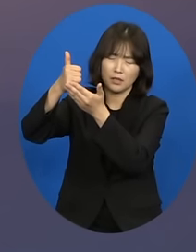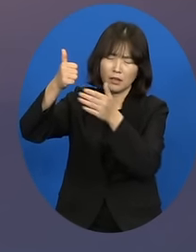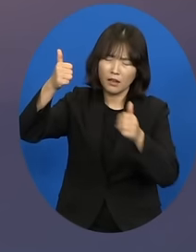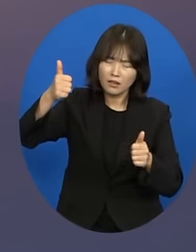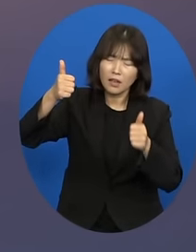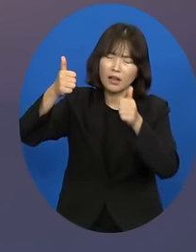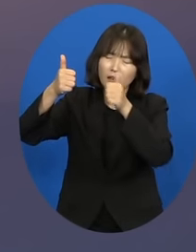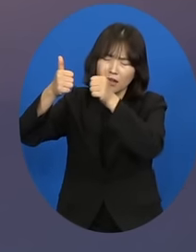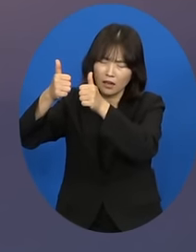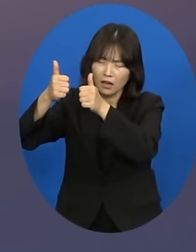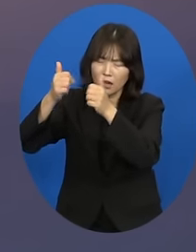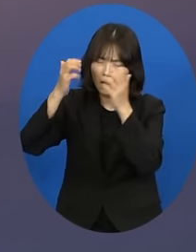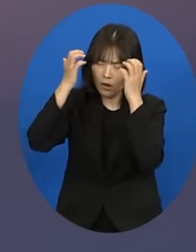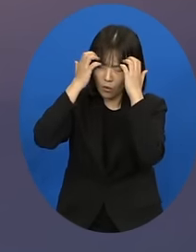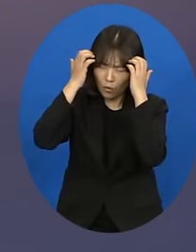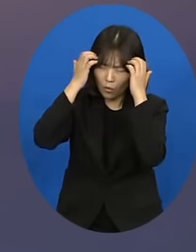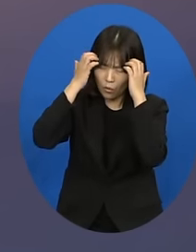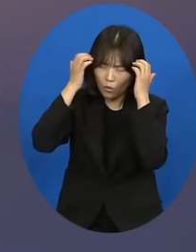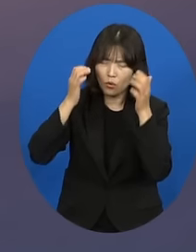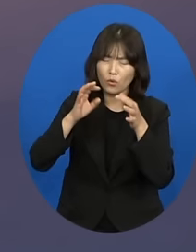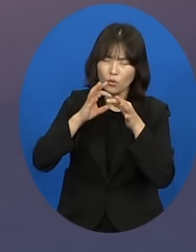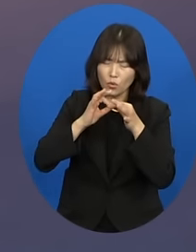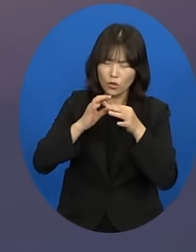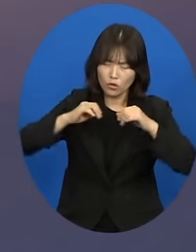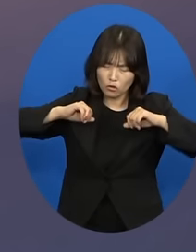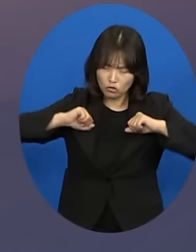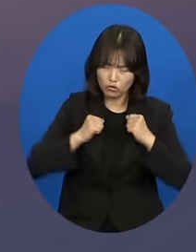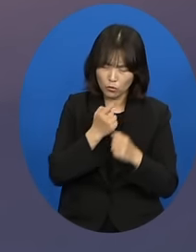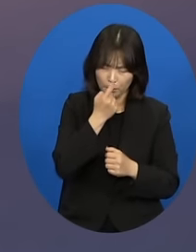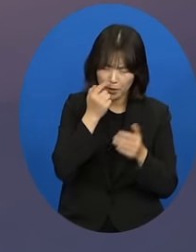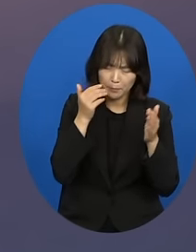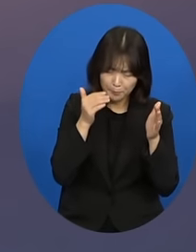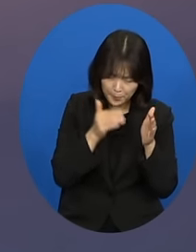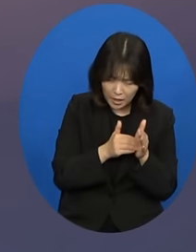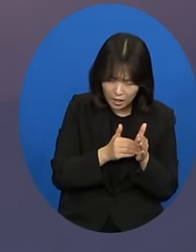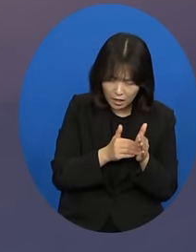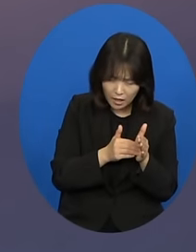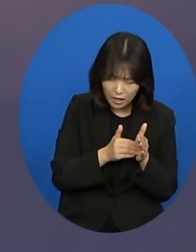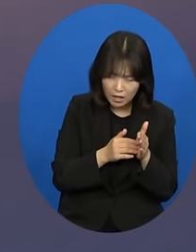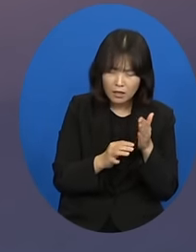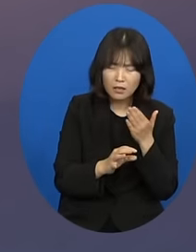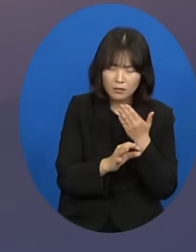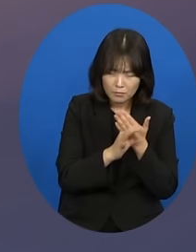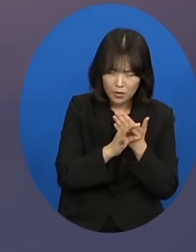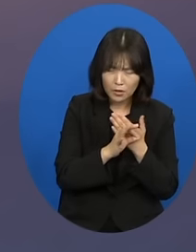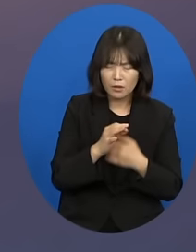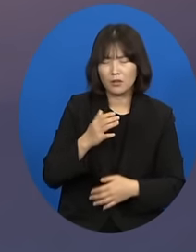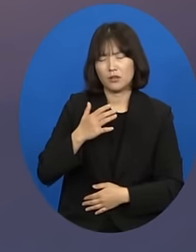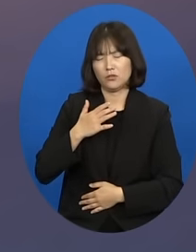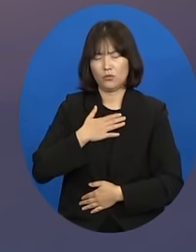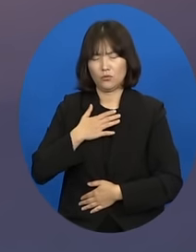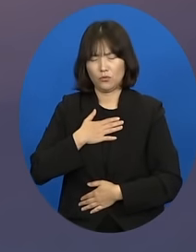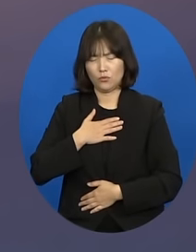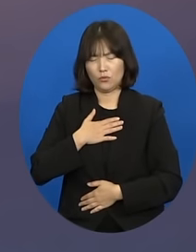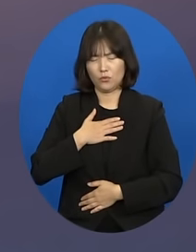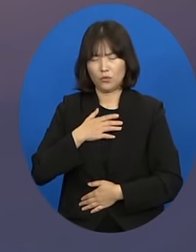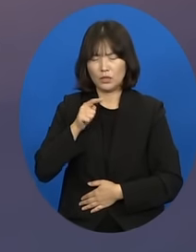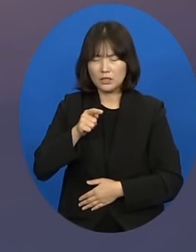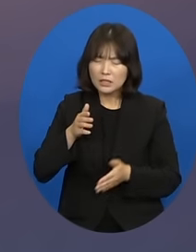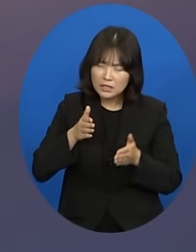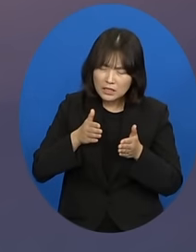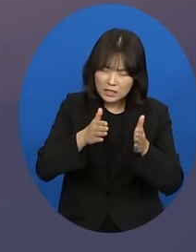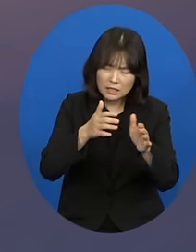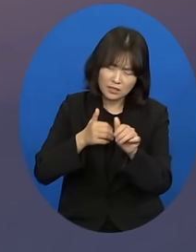고난을 통해 순종을 배우셨다면 여부가 있겠습니까? 주님, 나도 그 길